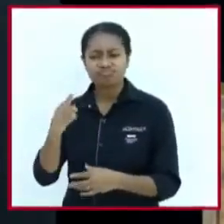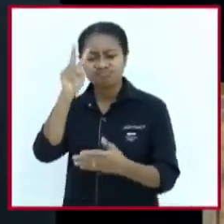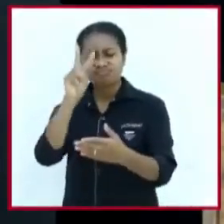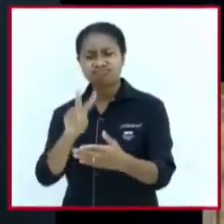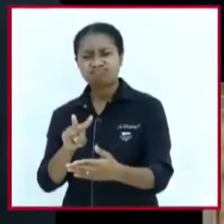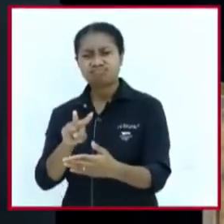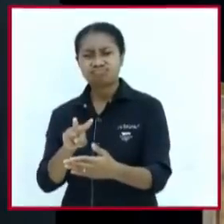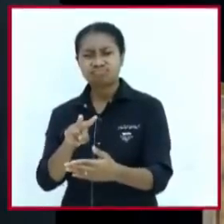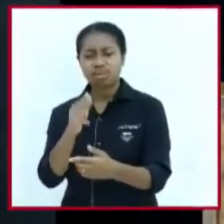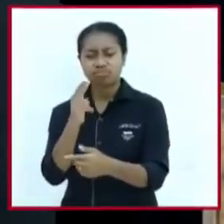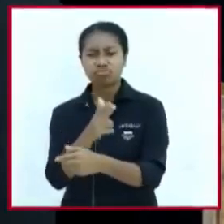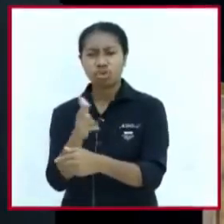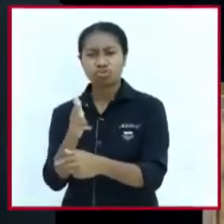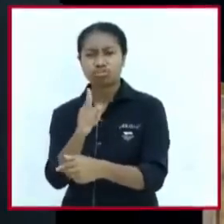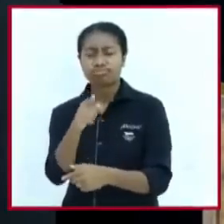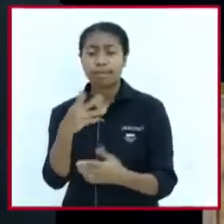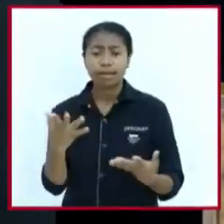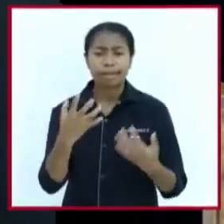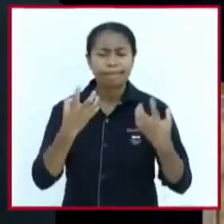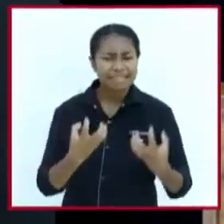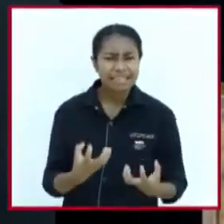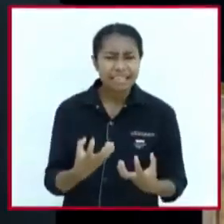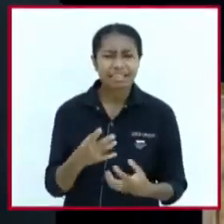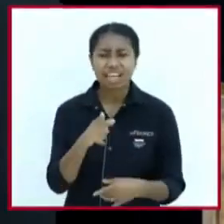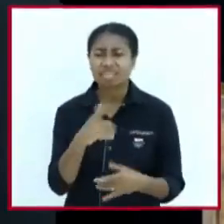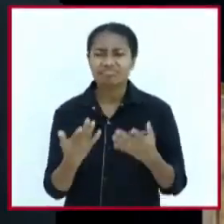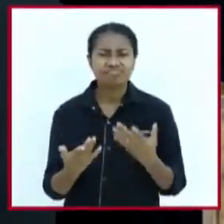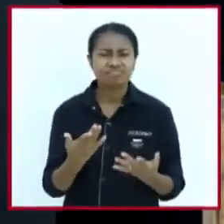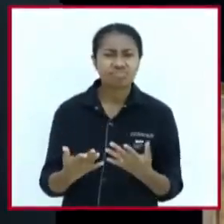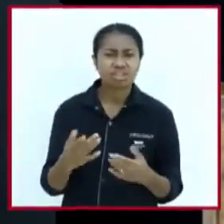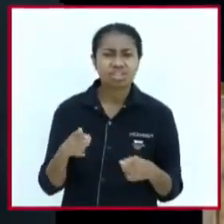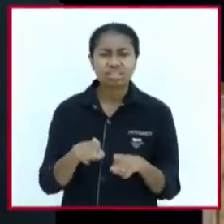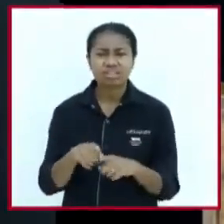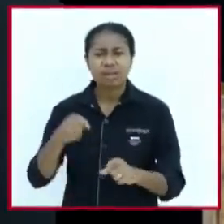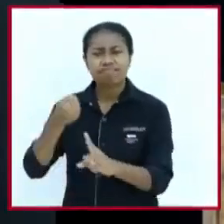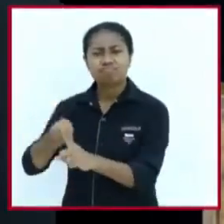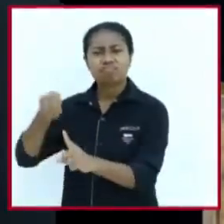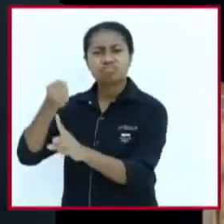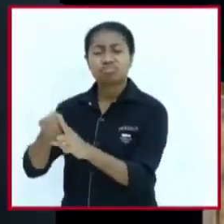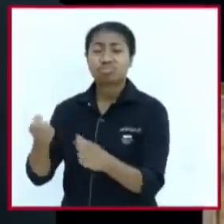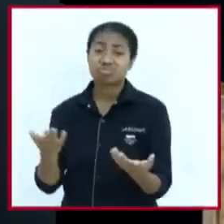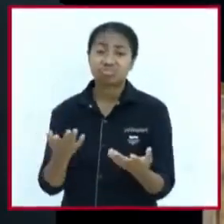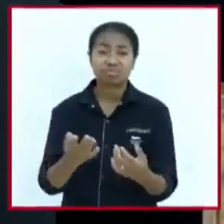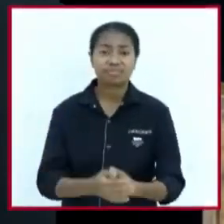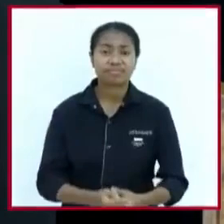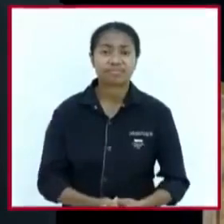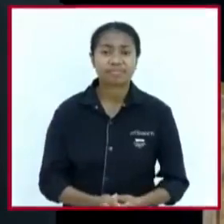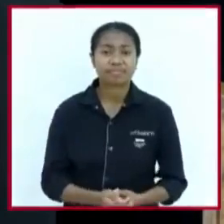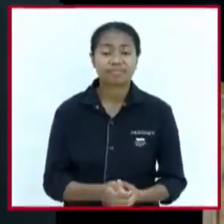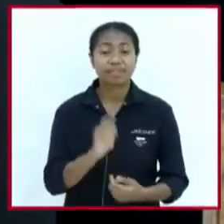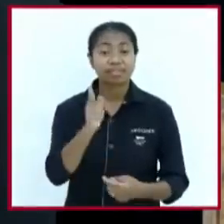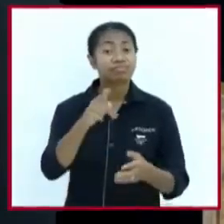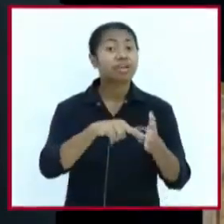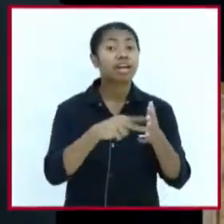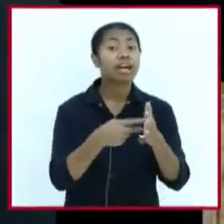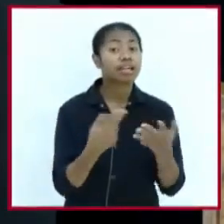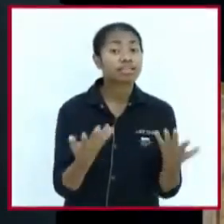mereka menderita bahkan mungkin karena atau dengan aniaya nah Berarti